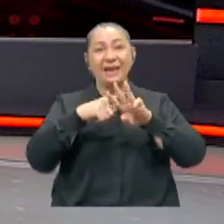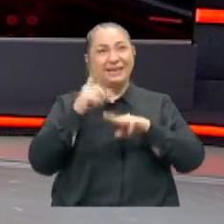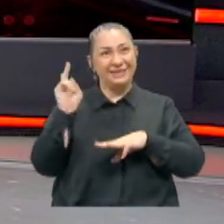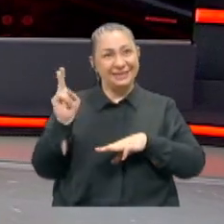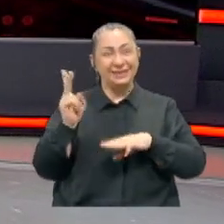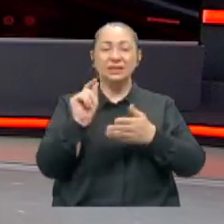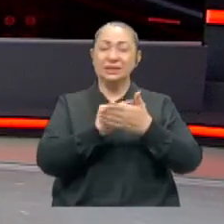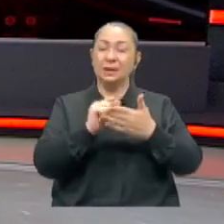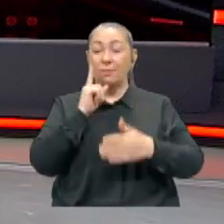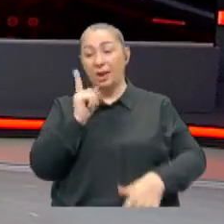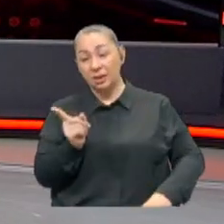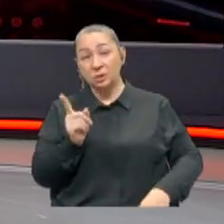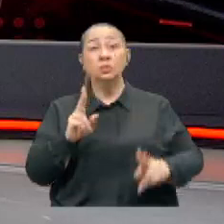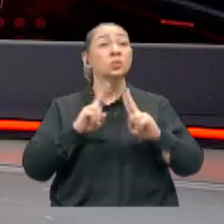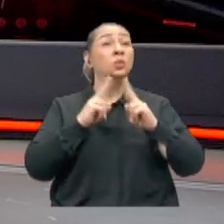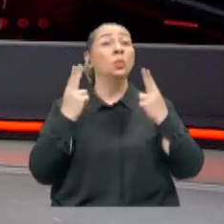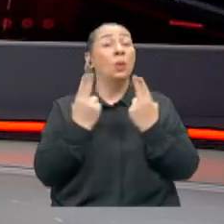bakarsak dünyada